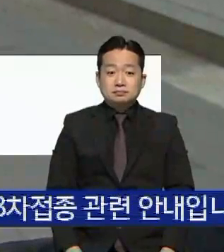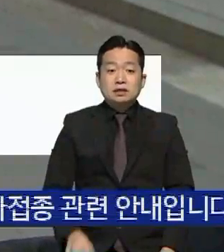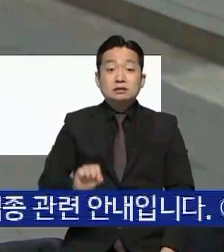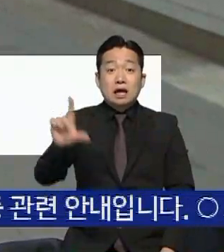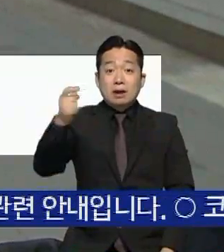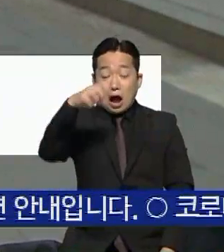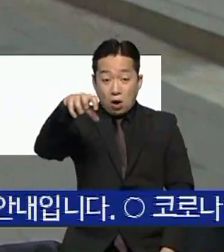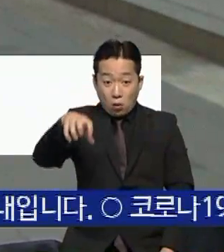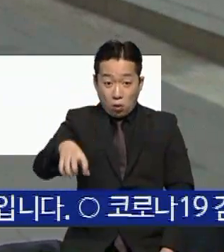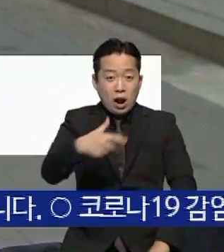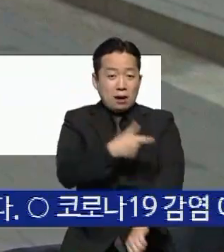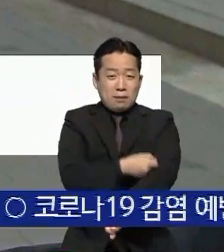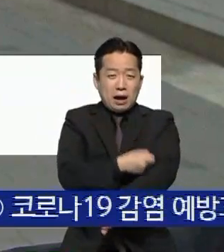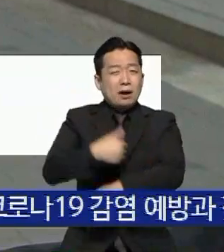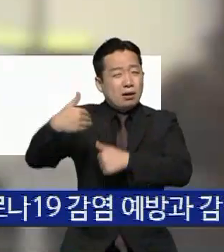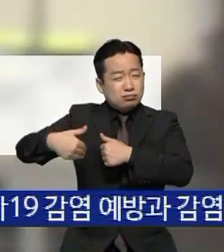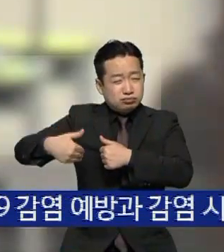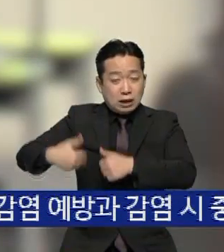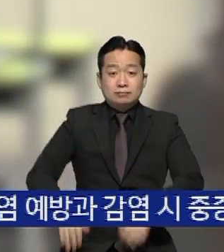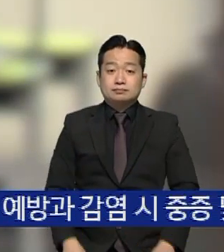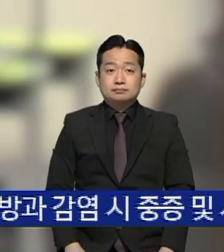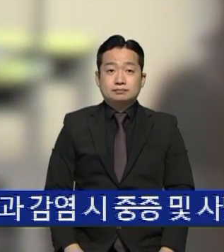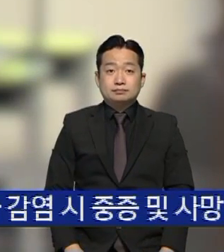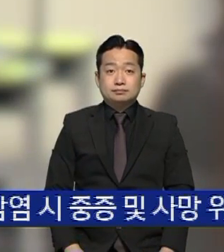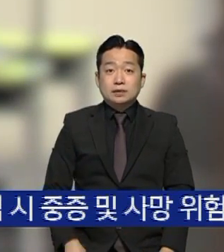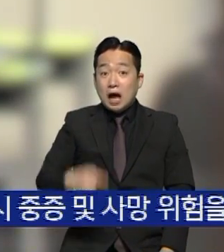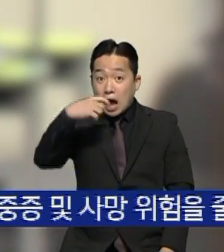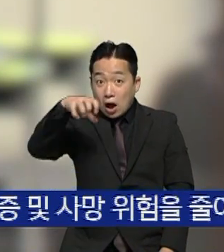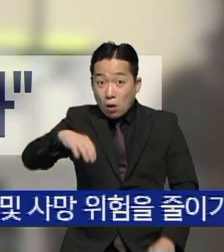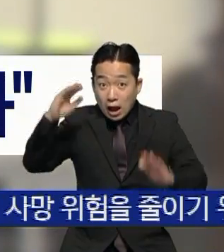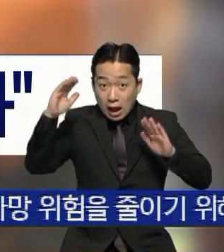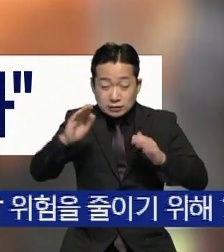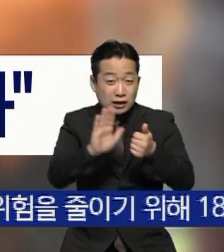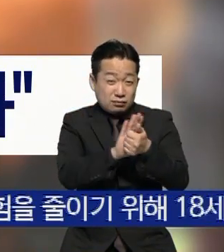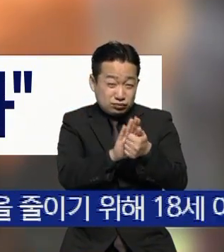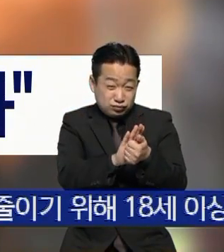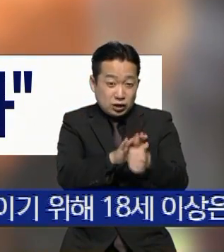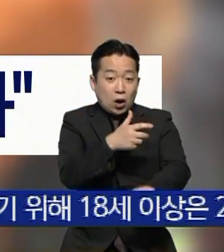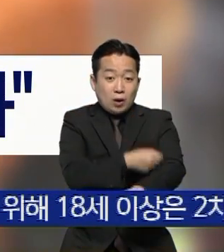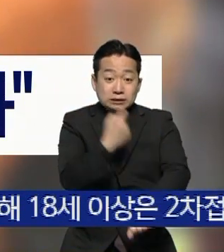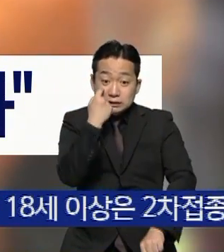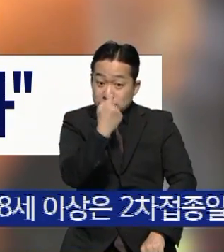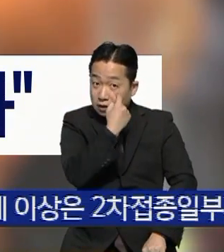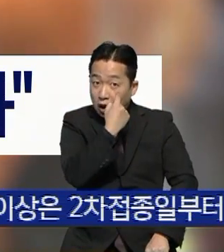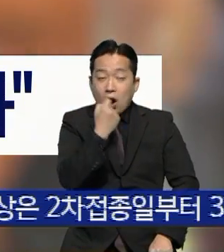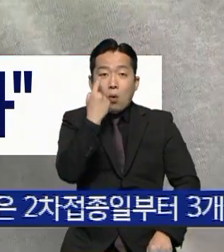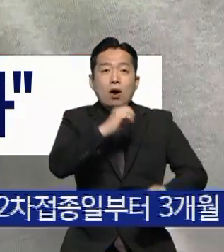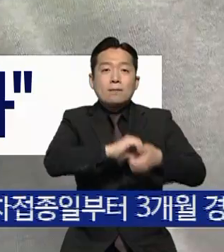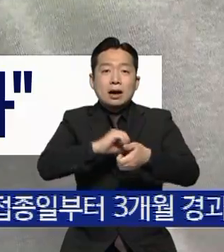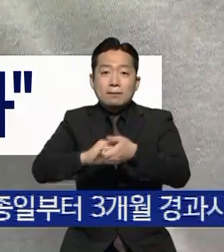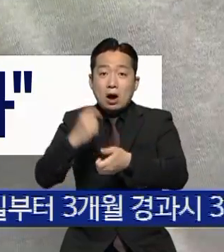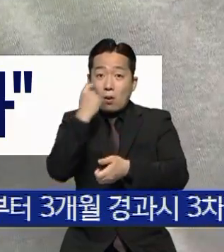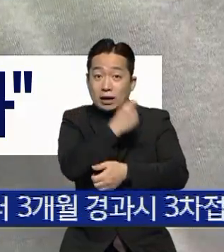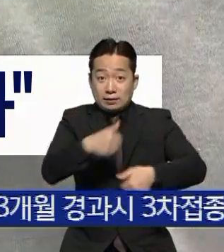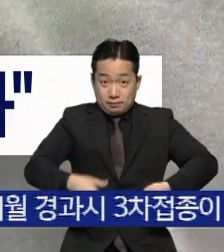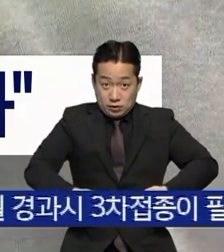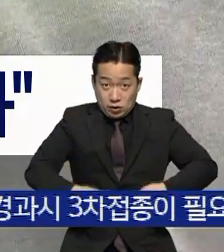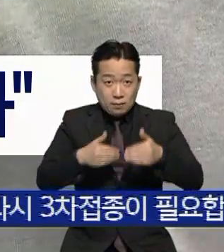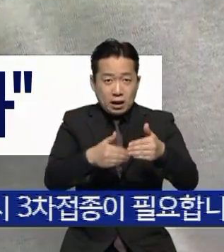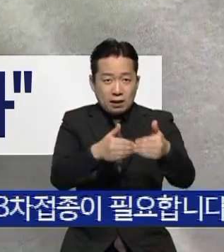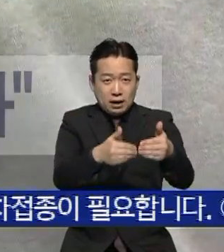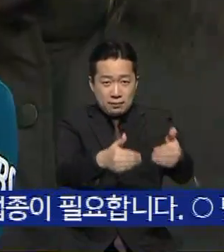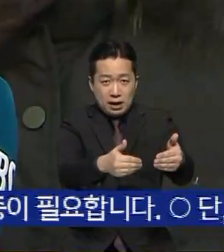학원에서 맞으라고 권유를 하고 있고. 다만 학원은 학생 편의를 위해 접종 증명을 월 단위로 확인하고 확인